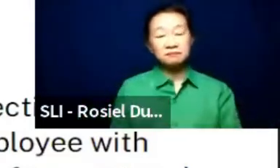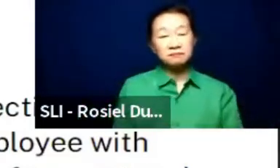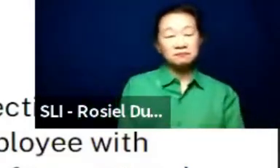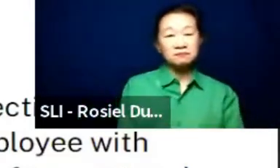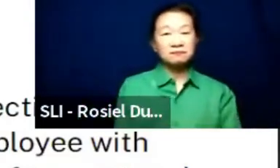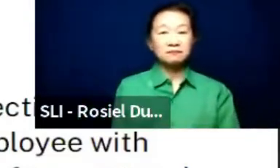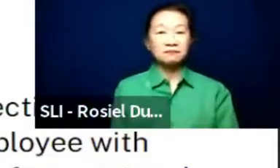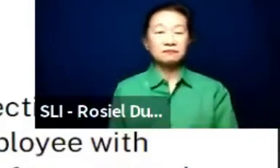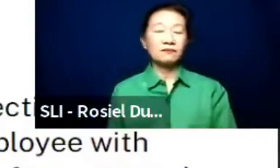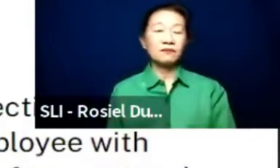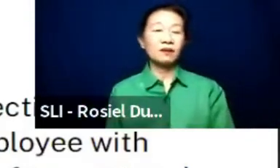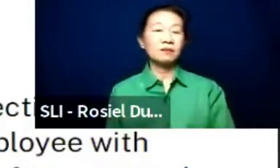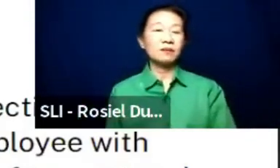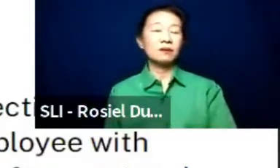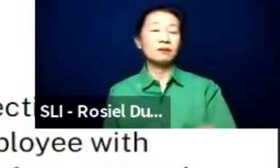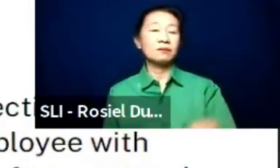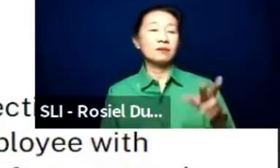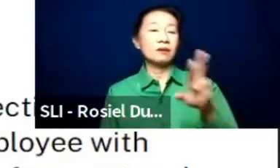yung routines na nakikita